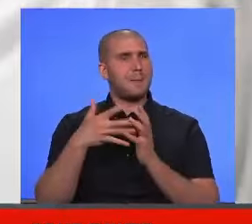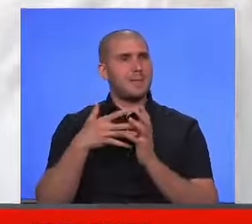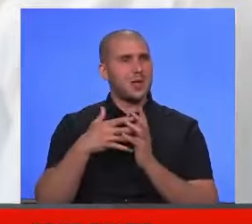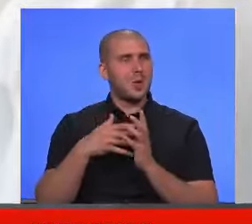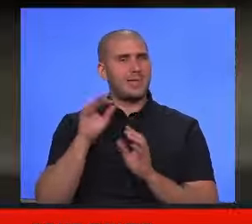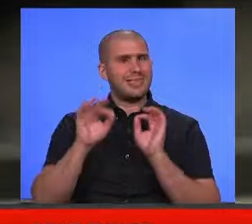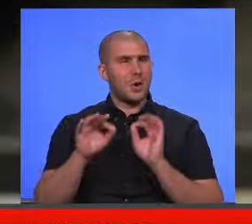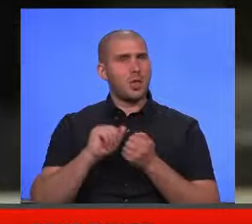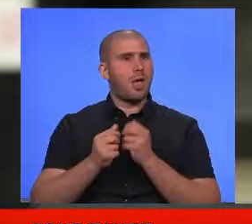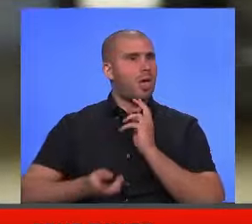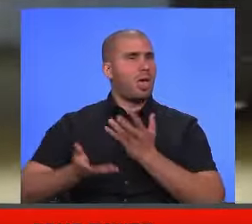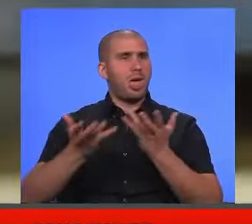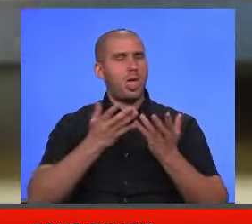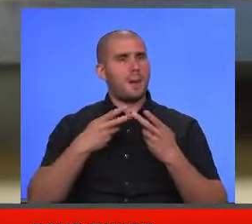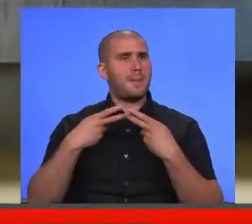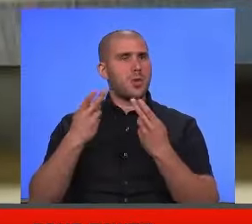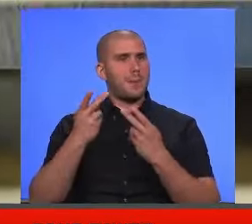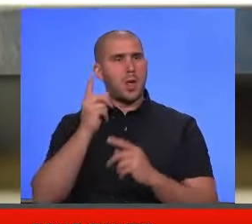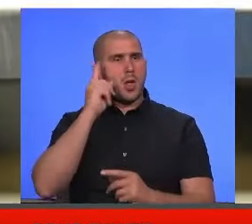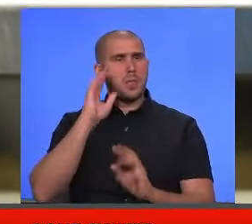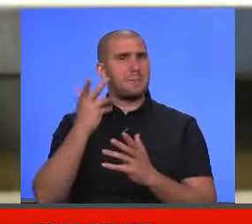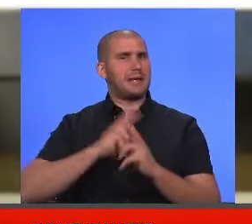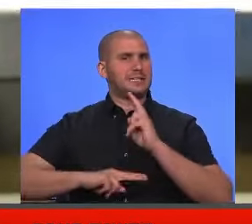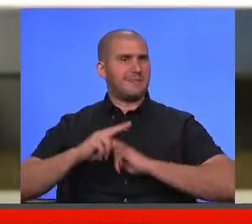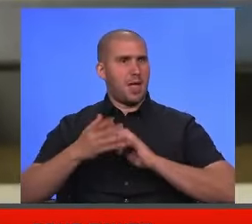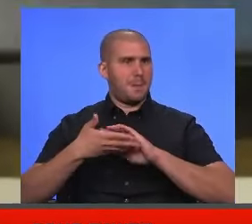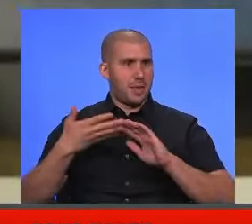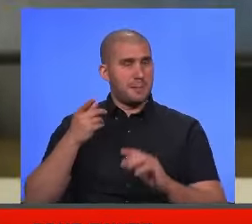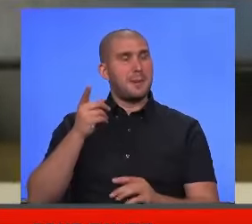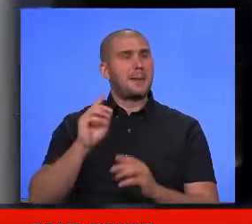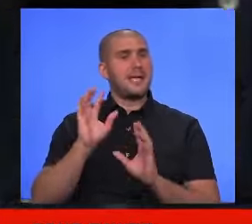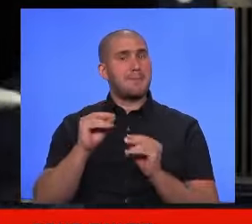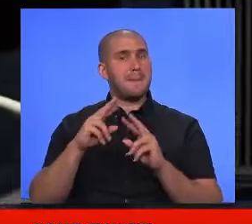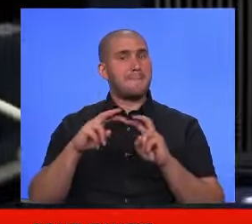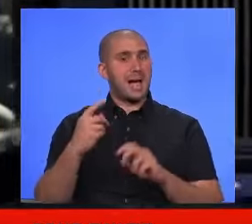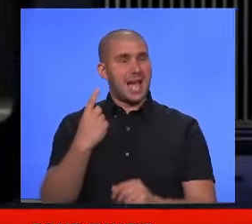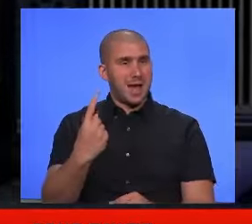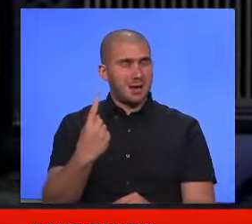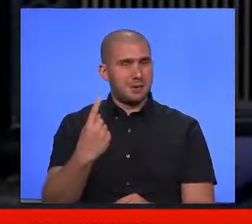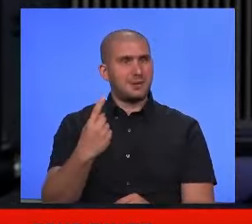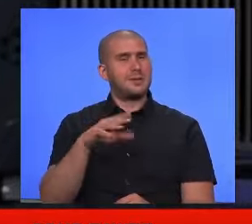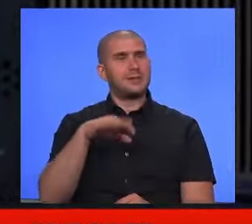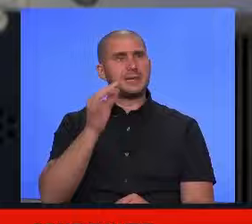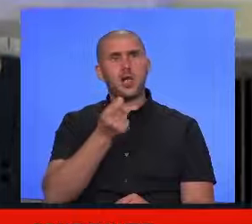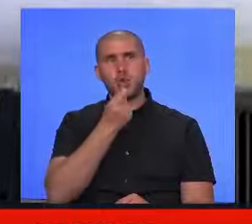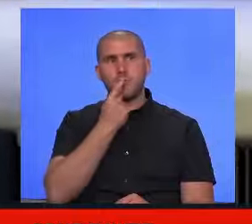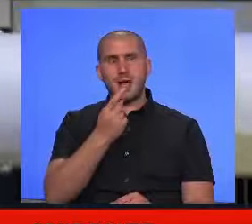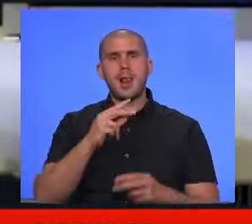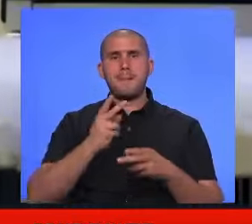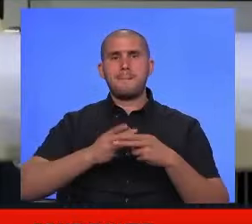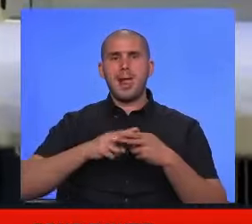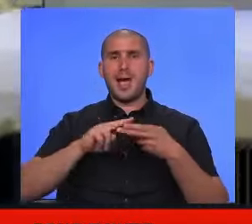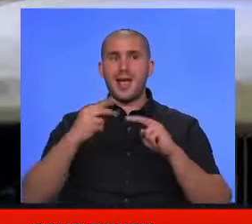דקירות וריצות אינסופיות לבתי חולים, כי לא יודעים ממה היא סובלת, אלא שבאמצעות המחקר הזה נמצאה תרופה למחלה